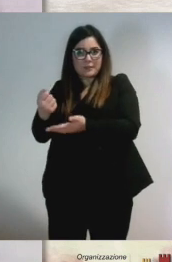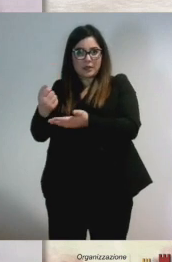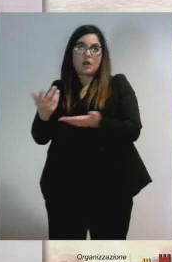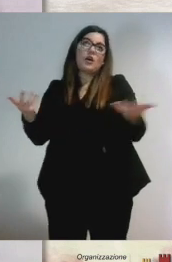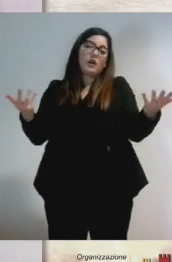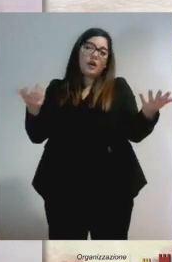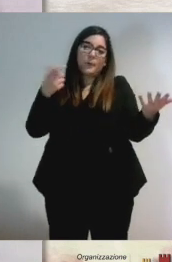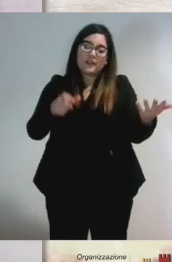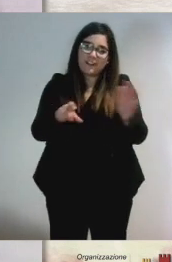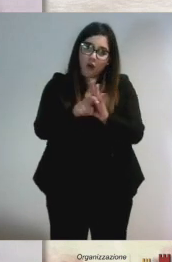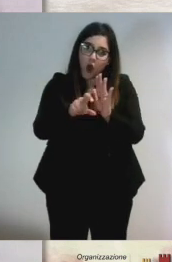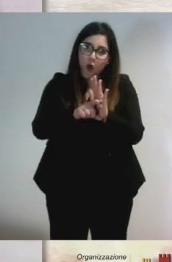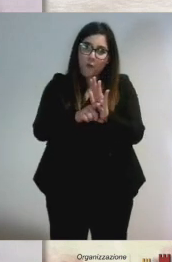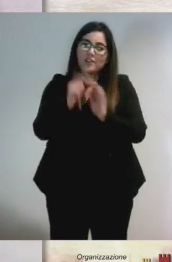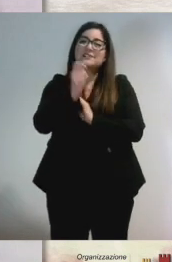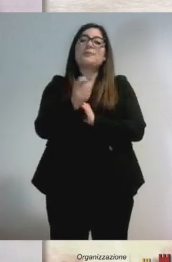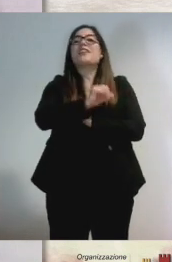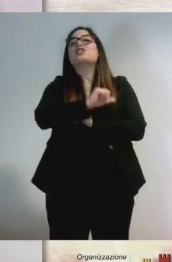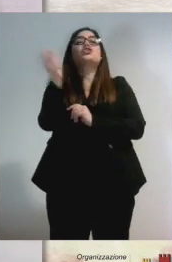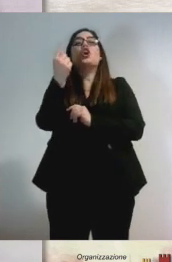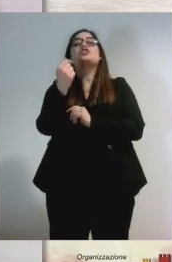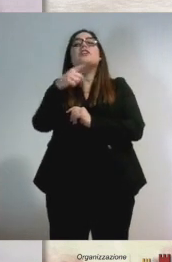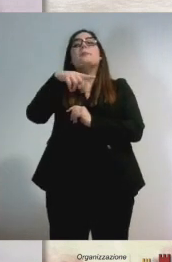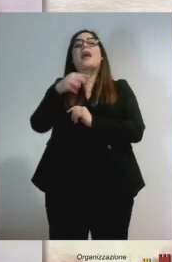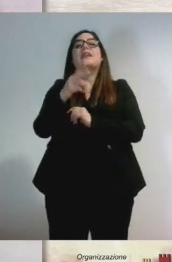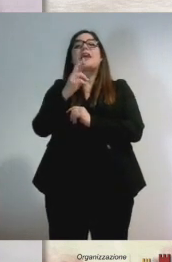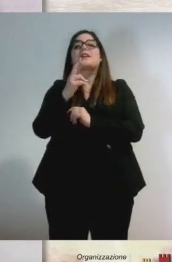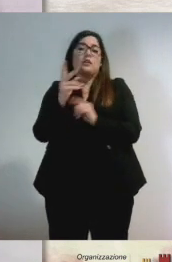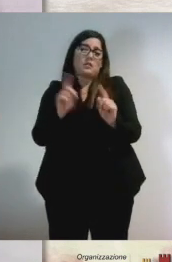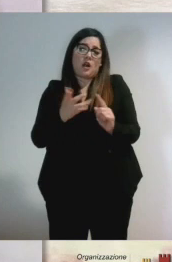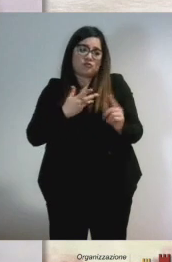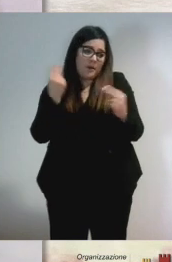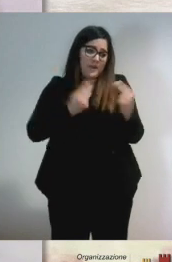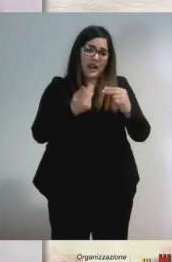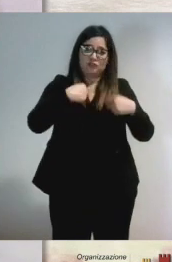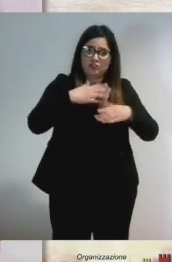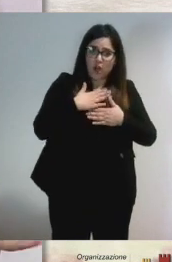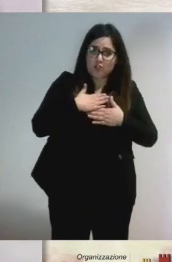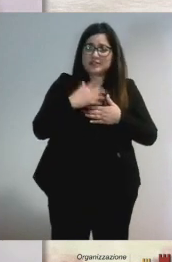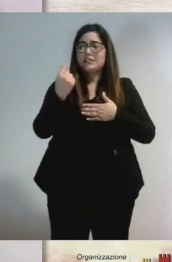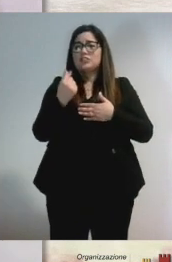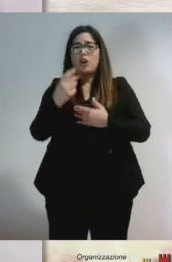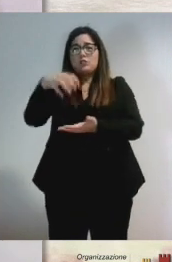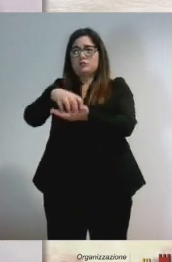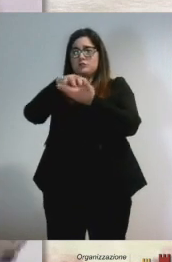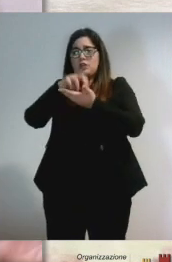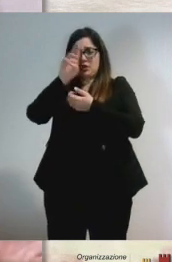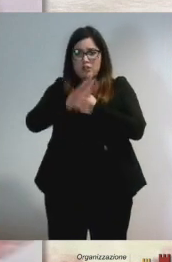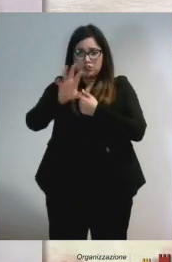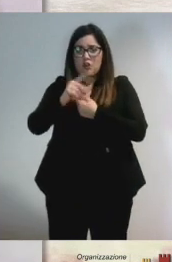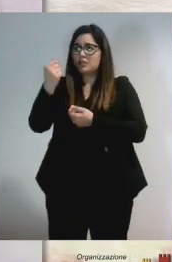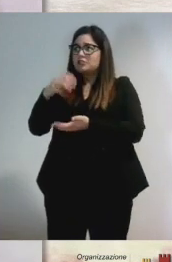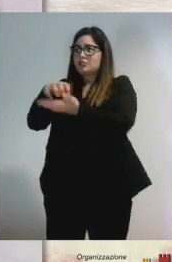ai Comuni mica spendono solo i soldi del PNR abbiamo bilanci nostri abbiamo soldi dalle regioni soldi dall'Europa soldi